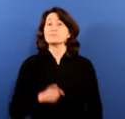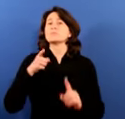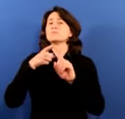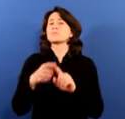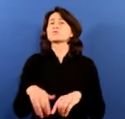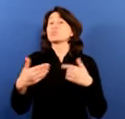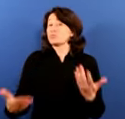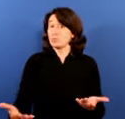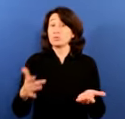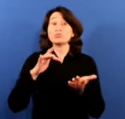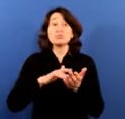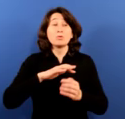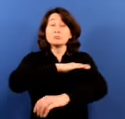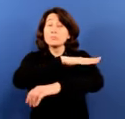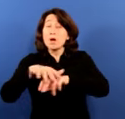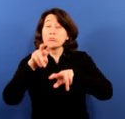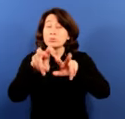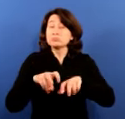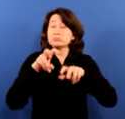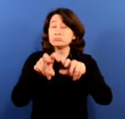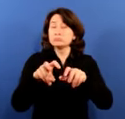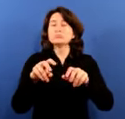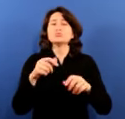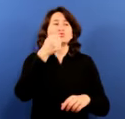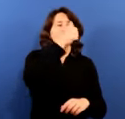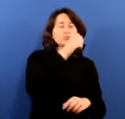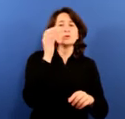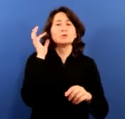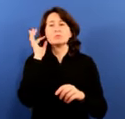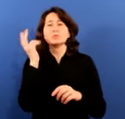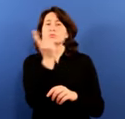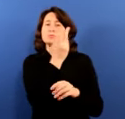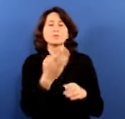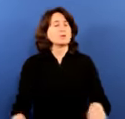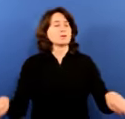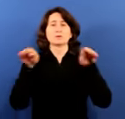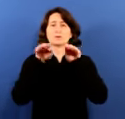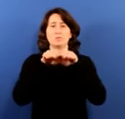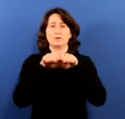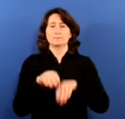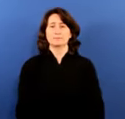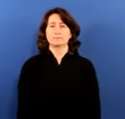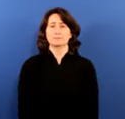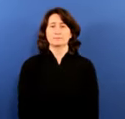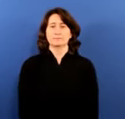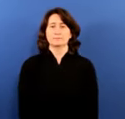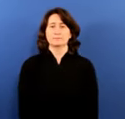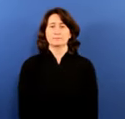publikoen eta elkarteen lana hobetzea, landa eremuko emakumeen eta gizonen berdintasunaren aldeko esperientziak eta